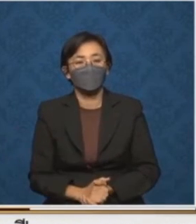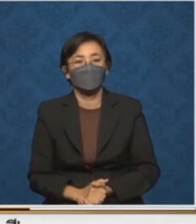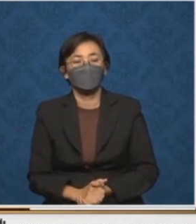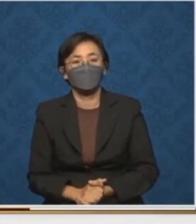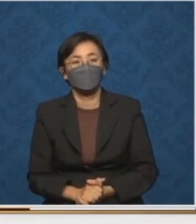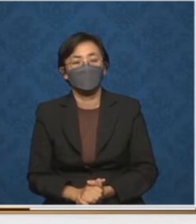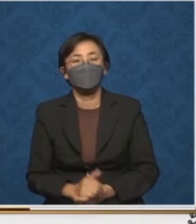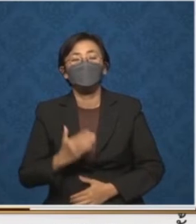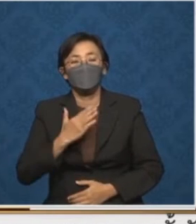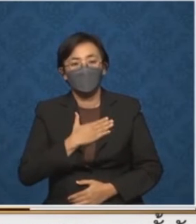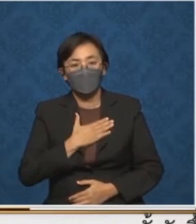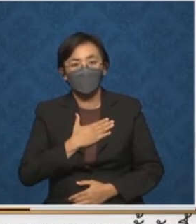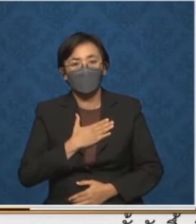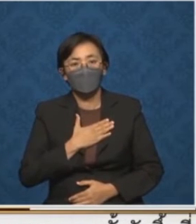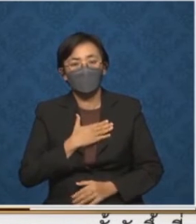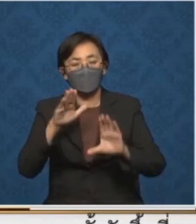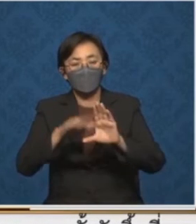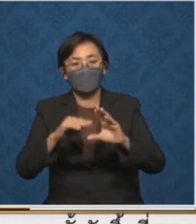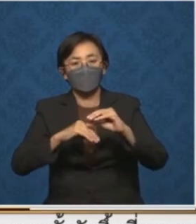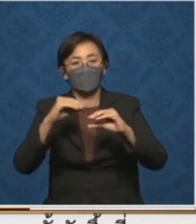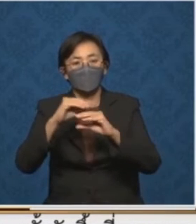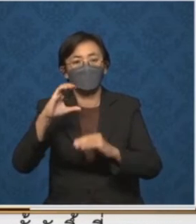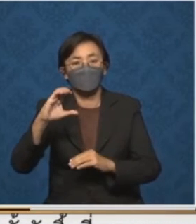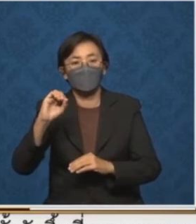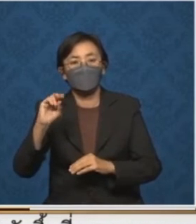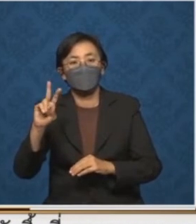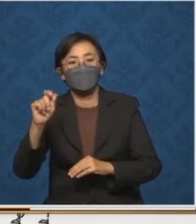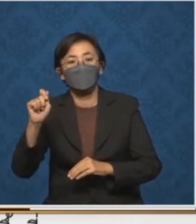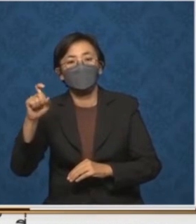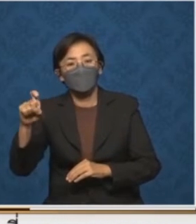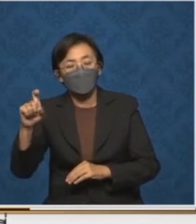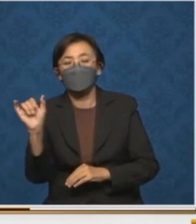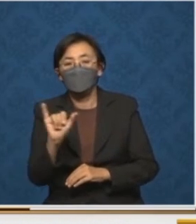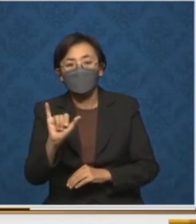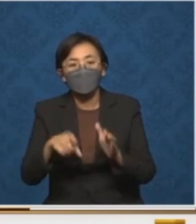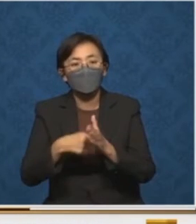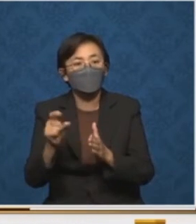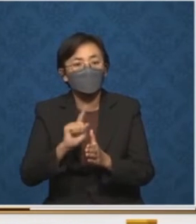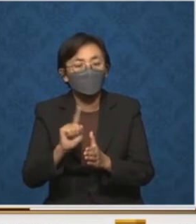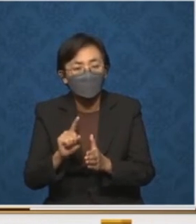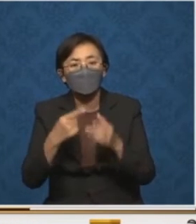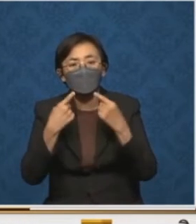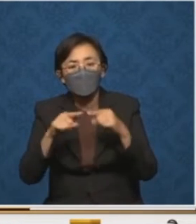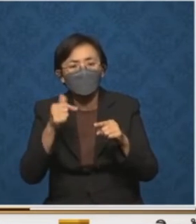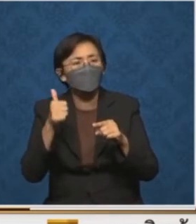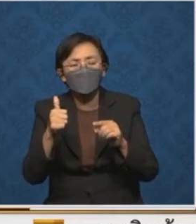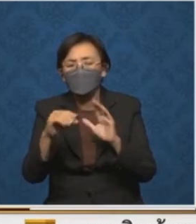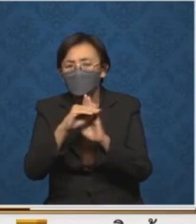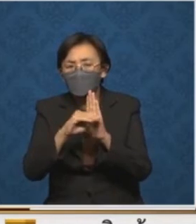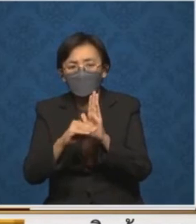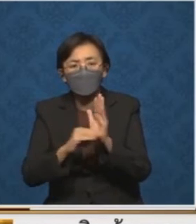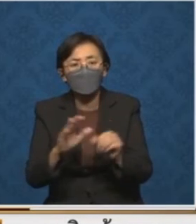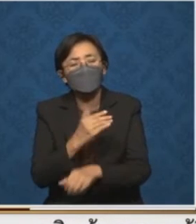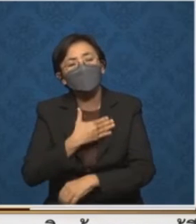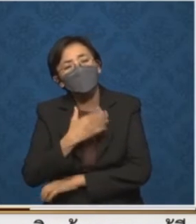ที่ปิดแมสมาแล้เราลูปที่นุมรวที่สุดแต่ข้อความท่านอ่านเองครั ท่านอ่านว่า